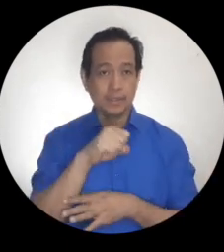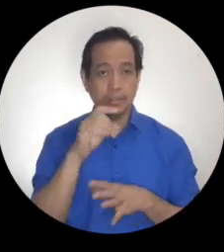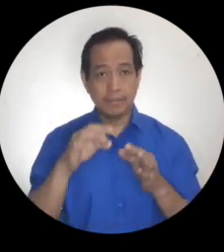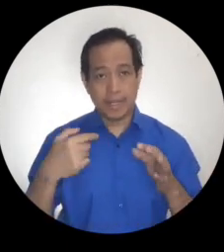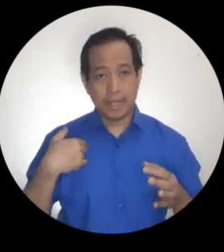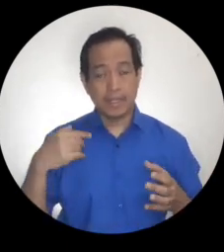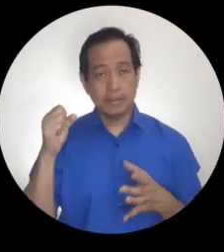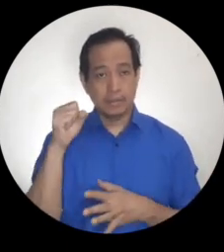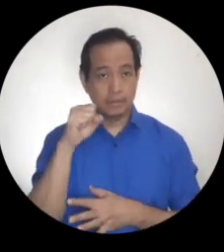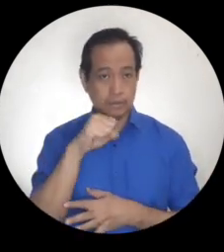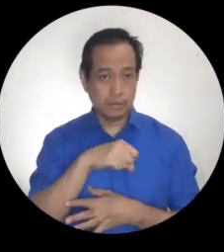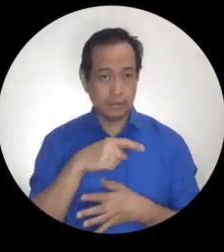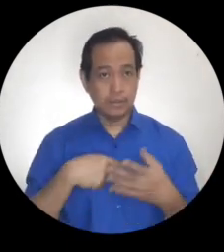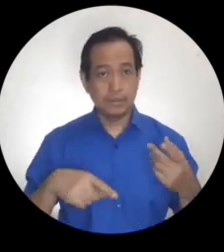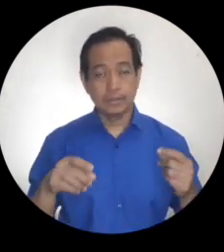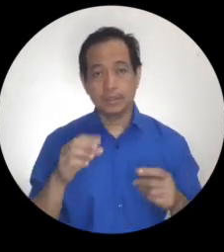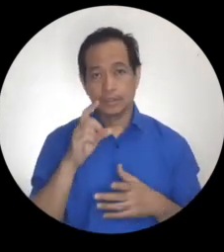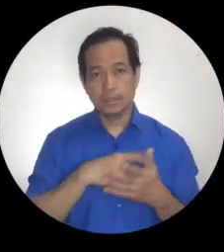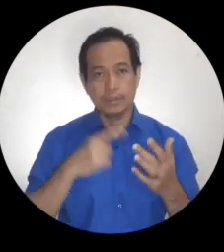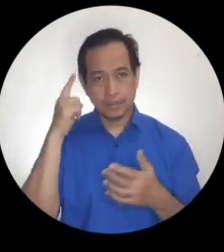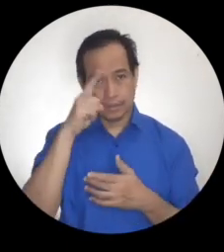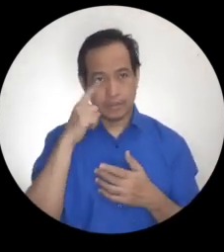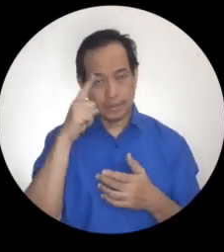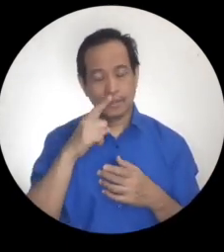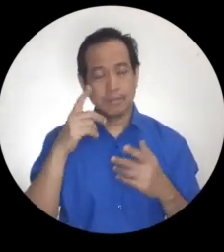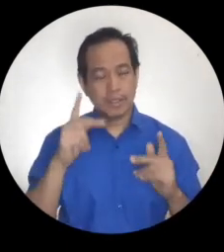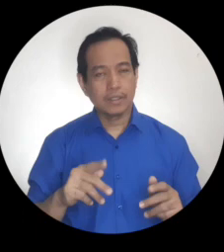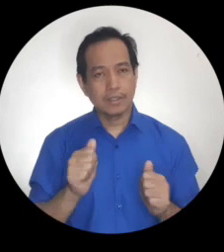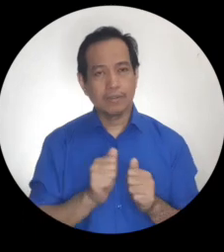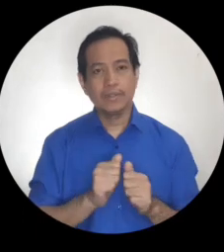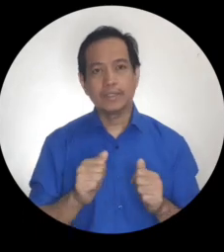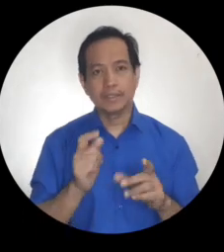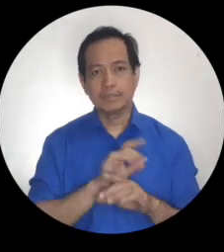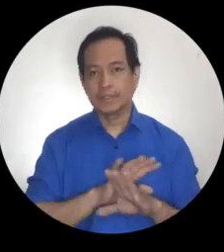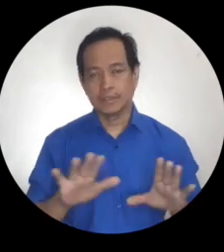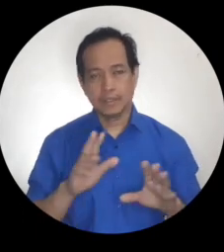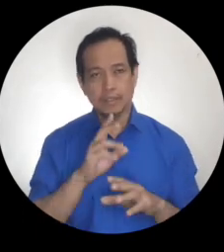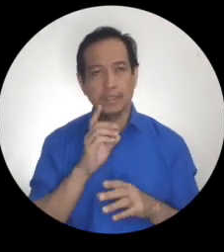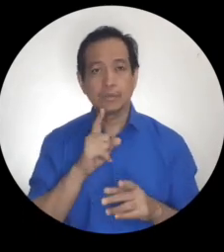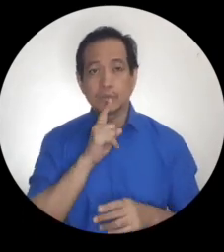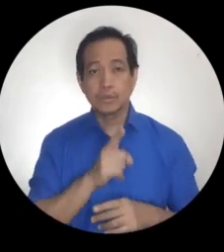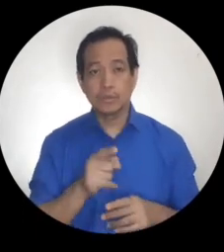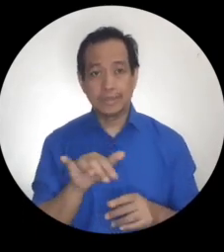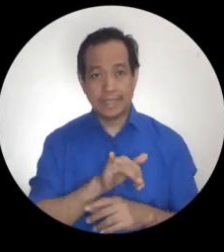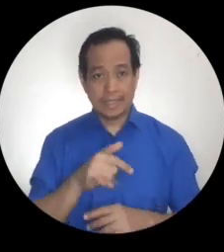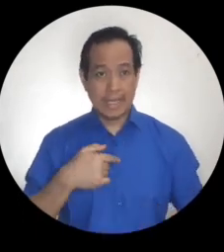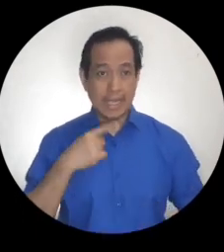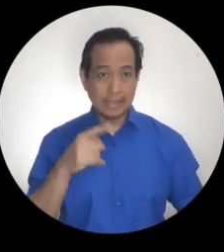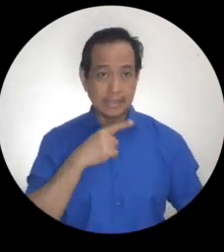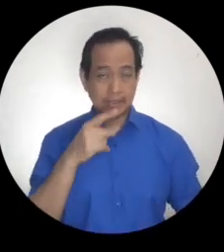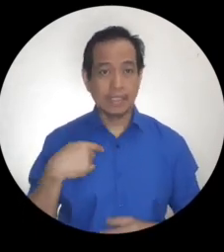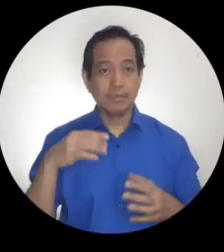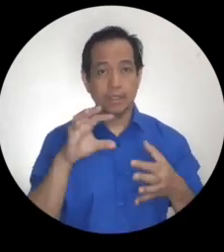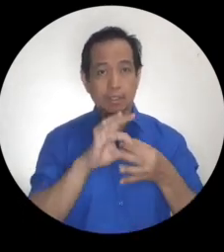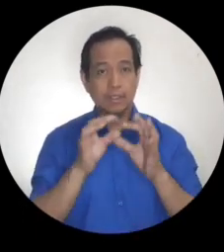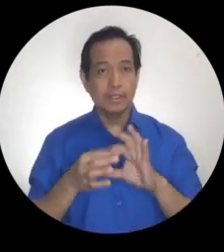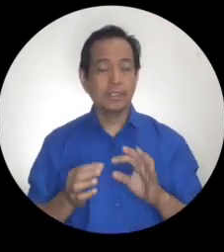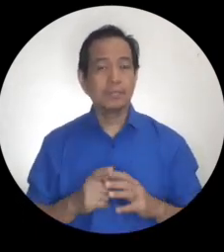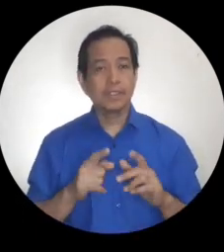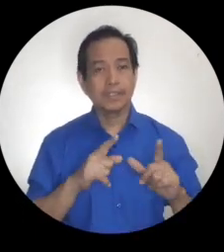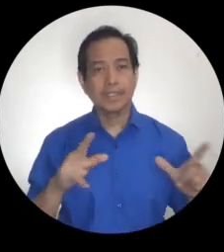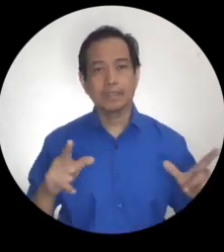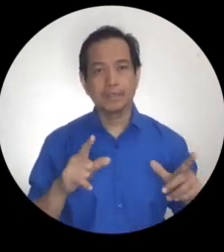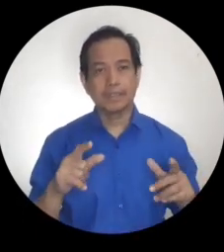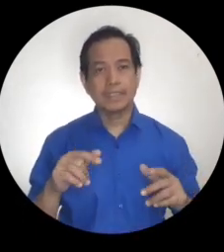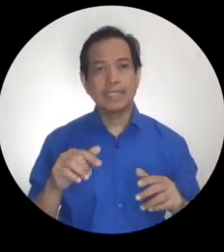Kung may scoliosis ako, pwede akong considered person with disability ako. That's not true. Like I said, you have Olympic